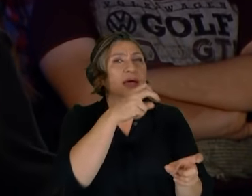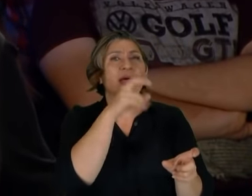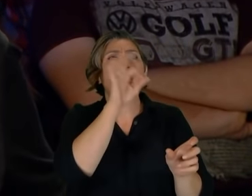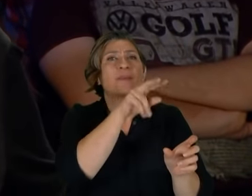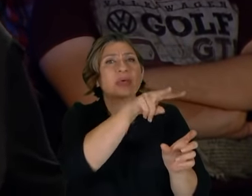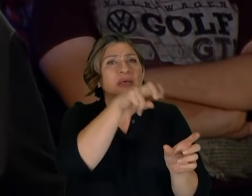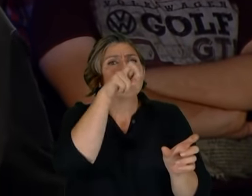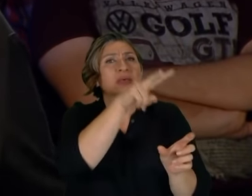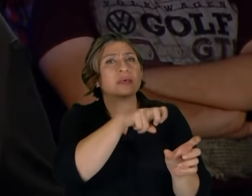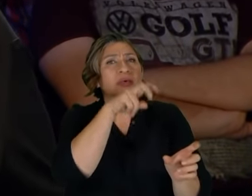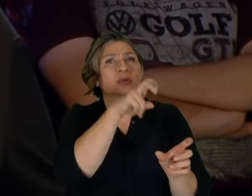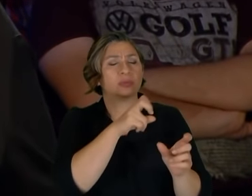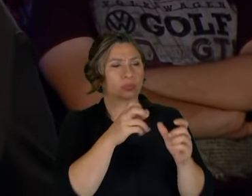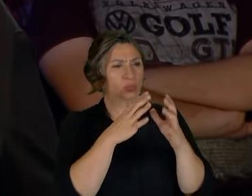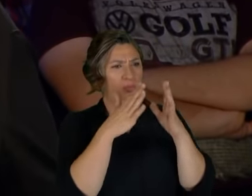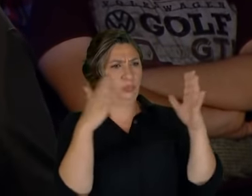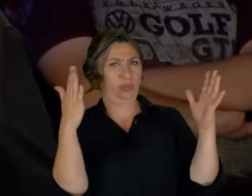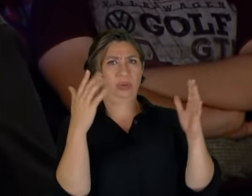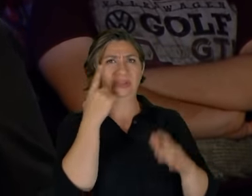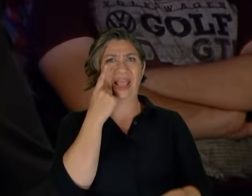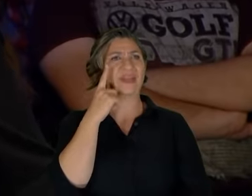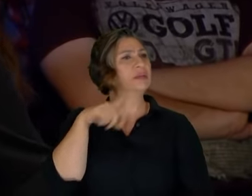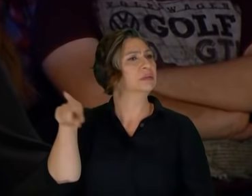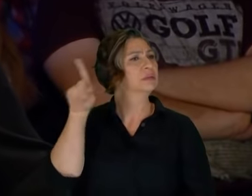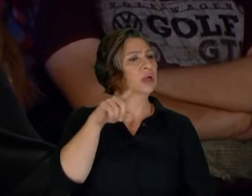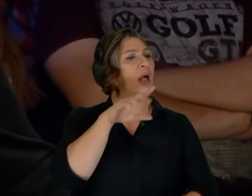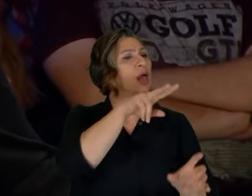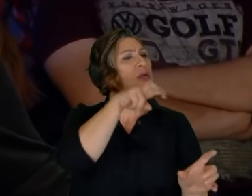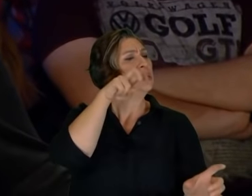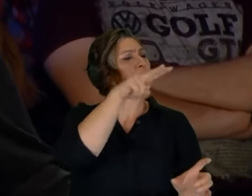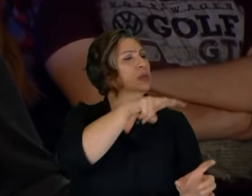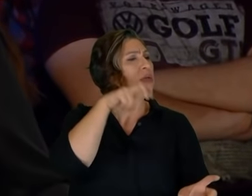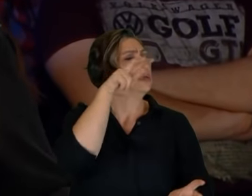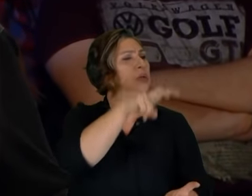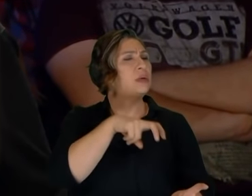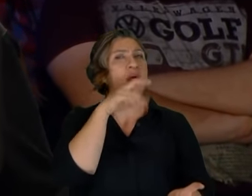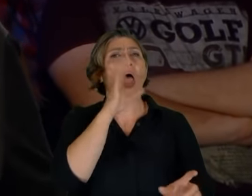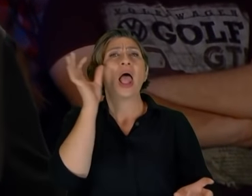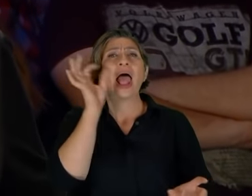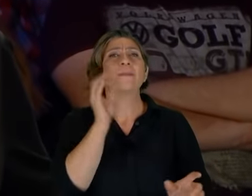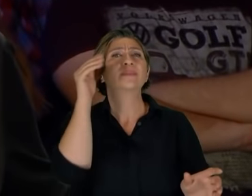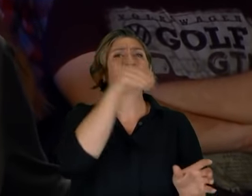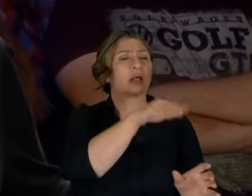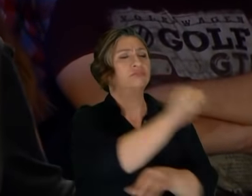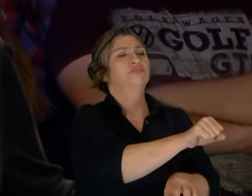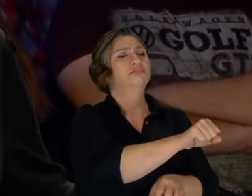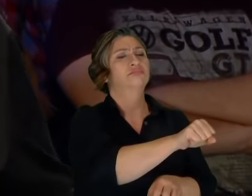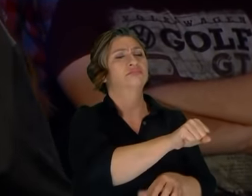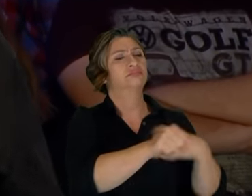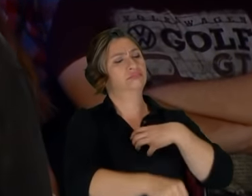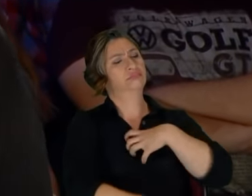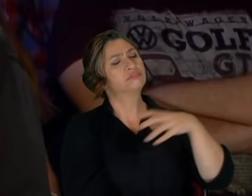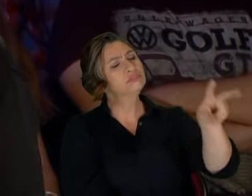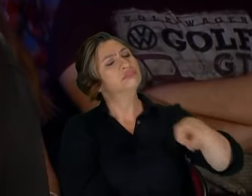Hep sömürge olarak. Büyük devletler sömürmüşler. Her geldikleri yere el koyuyorlar.